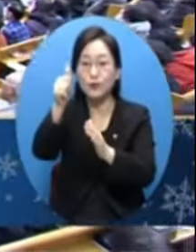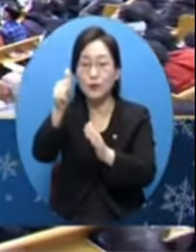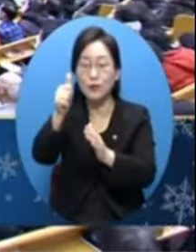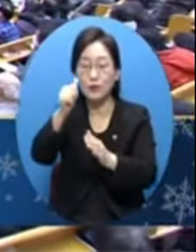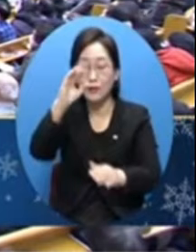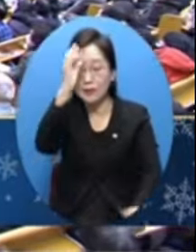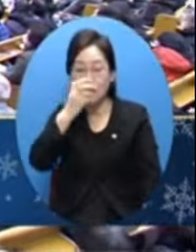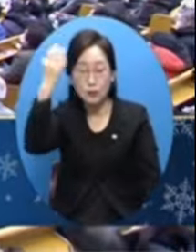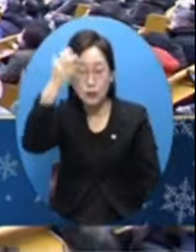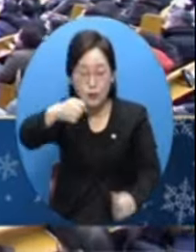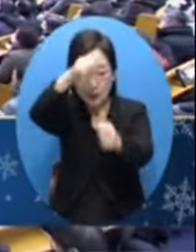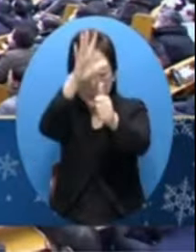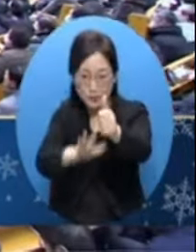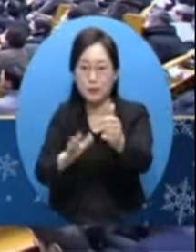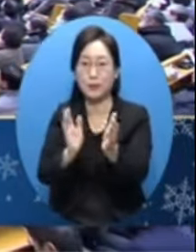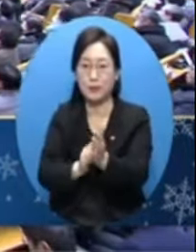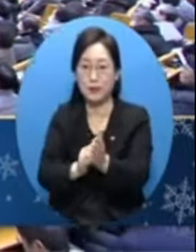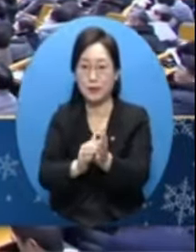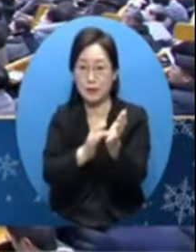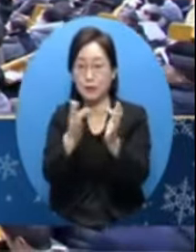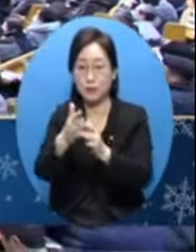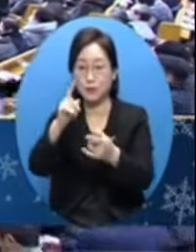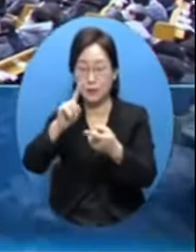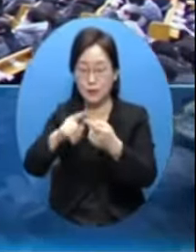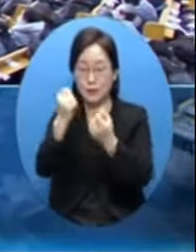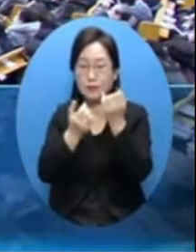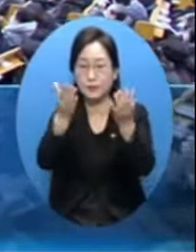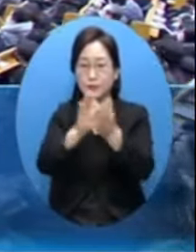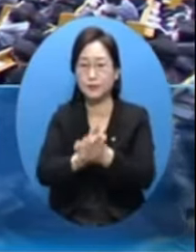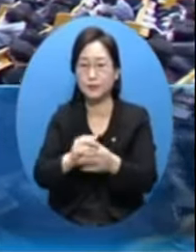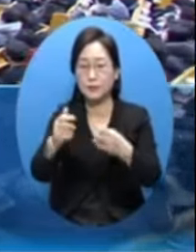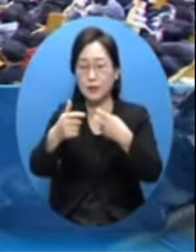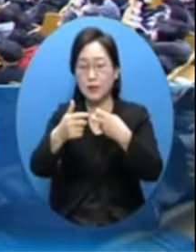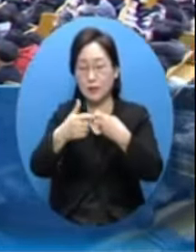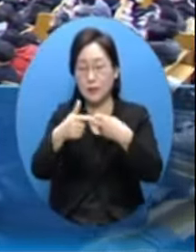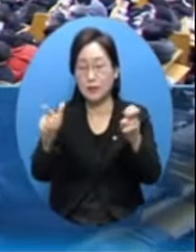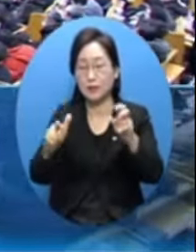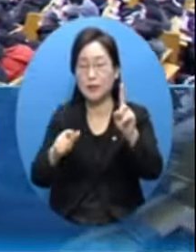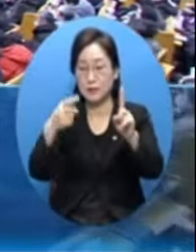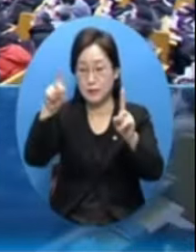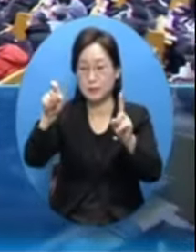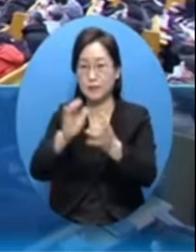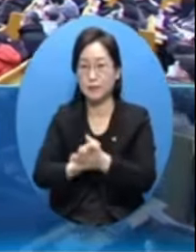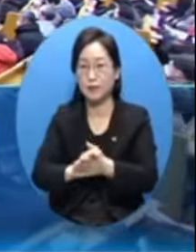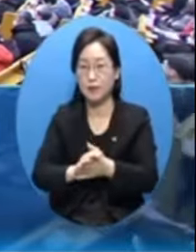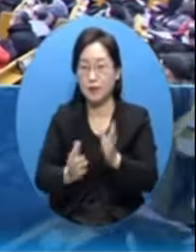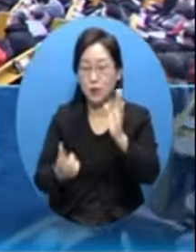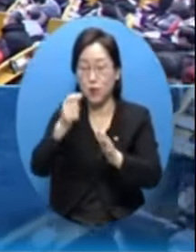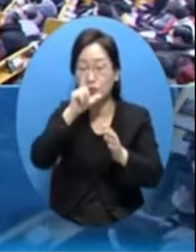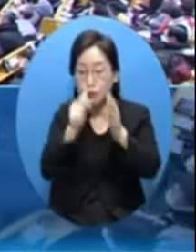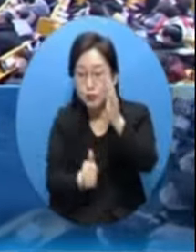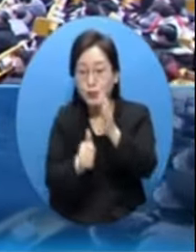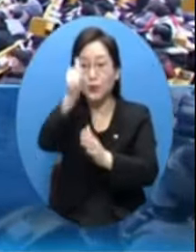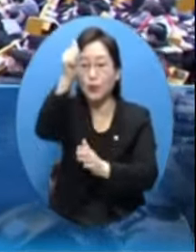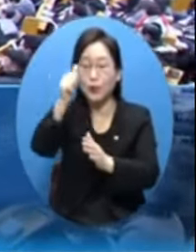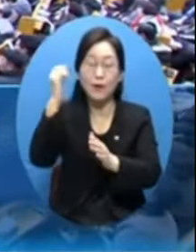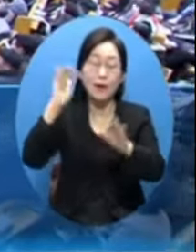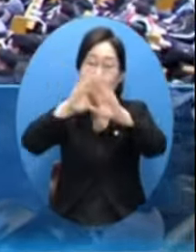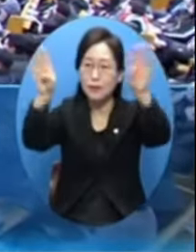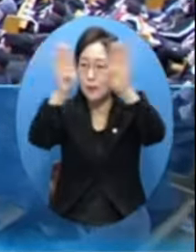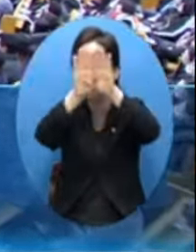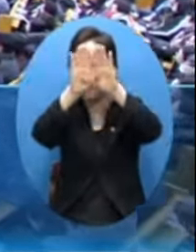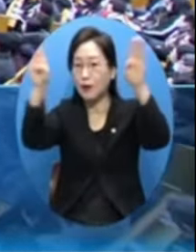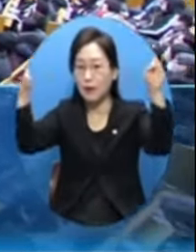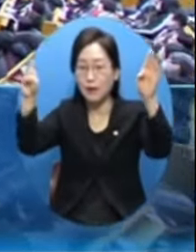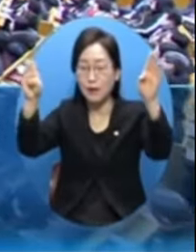임했습니다 성령이 임하신 예수님에 대해서 마가복음 1장 10절은 이렇게 설명합니다 곧 물에서 올라오실 세 하늘이 갈라짐과